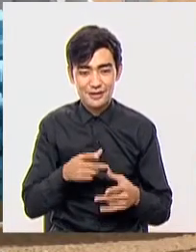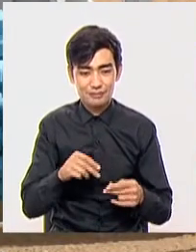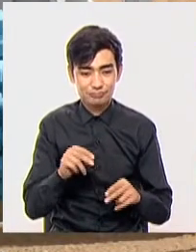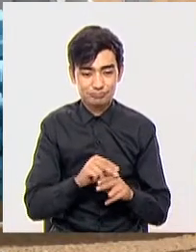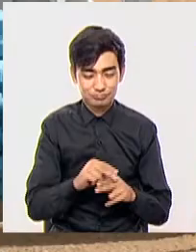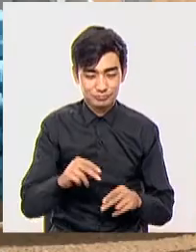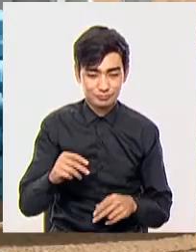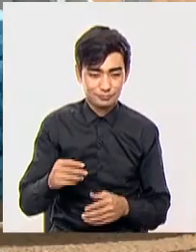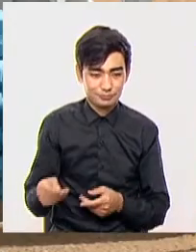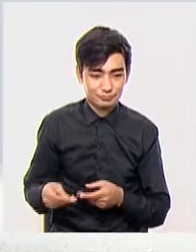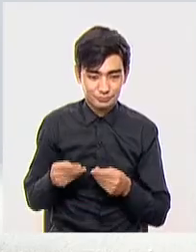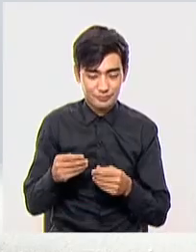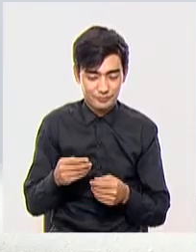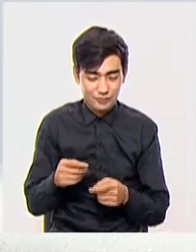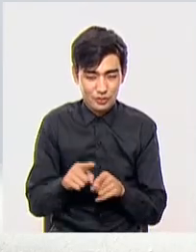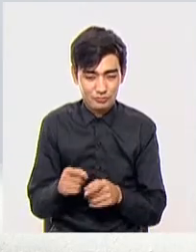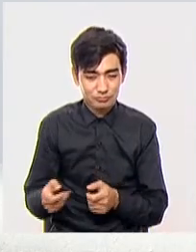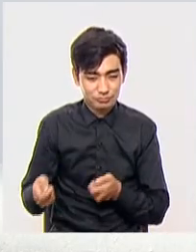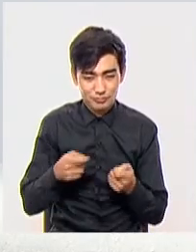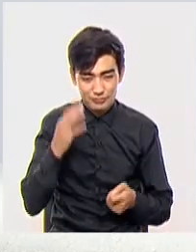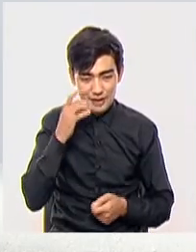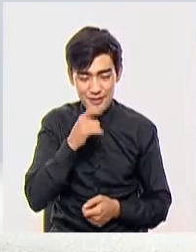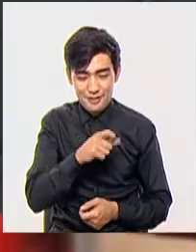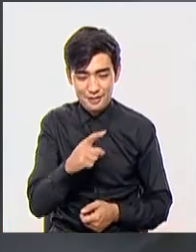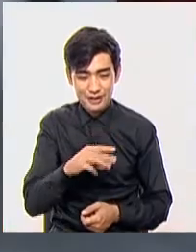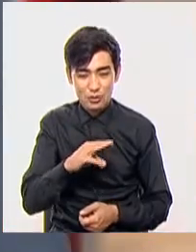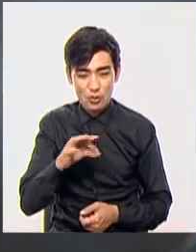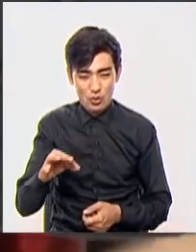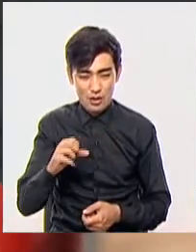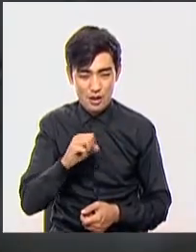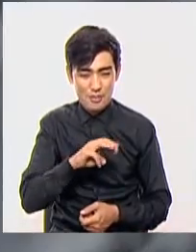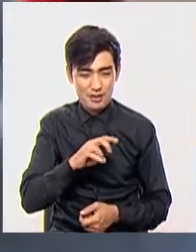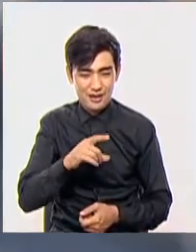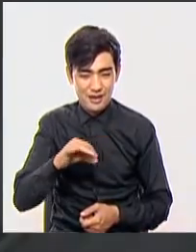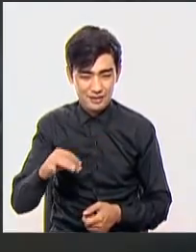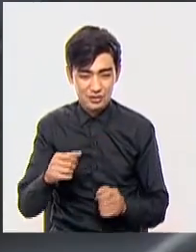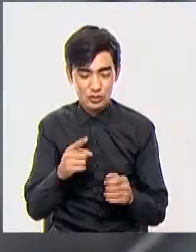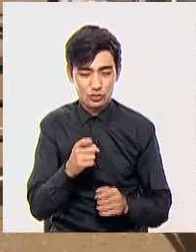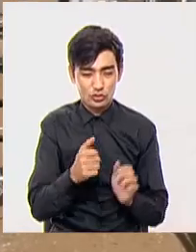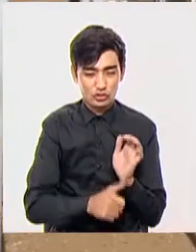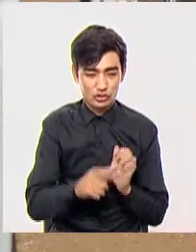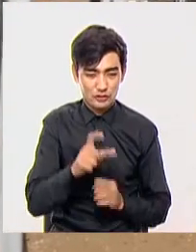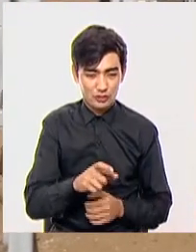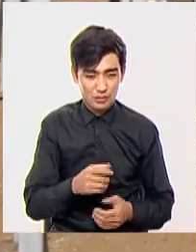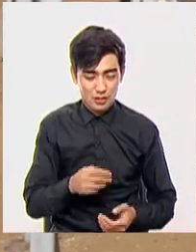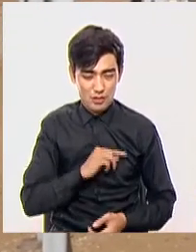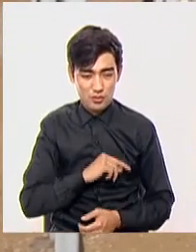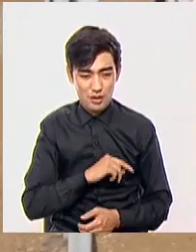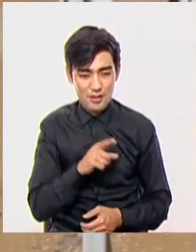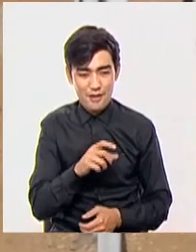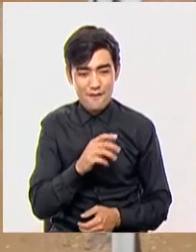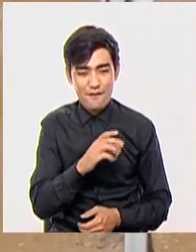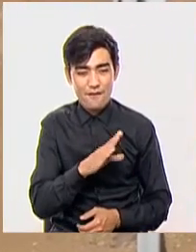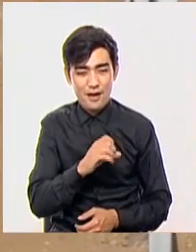компания «Казахгаз» разведка и добыча создана на базе ТУ «Амангельдегаз» и обеспечивает рабочими местами около 160 человек. Большая часть из них трудится вахтовым